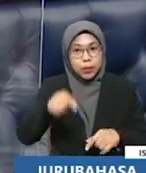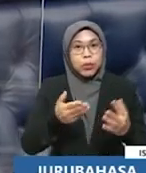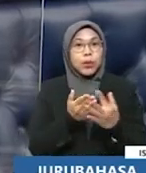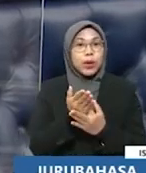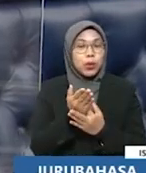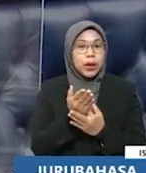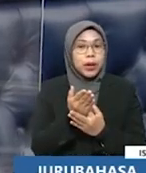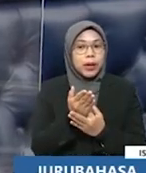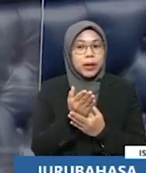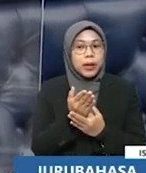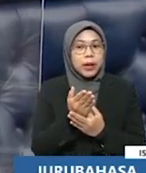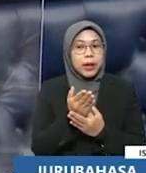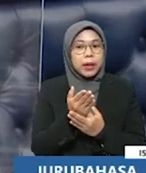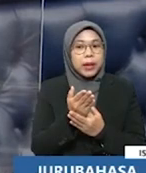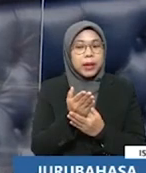melalui